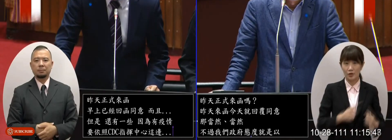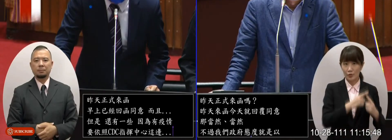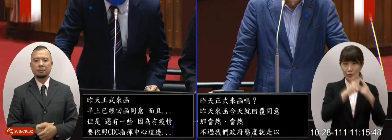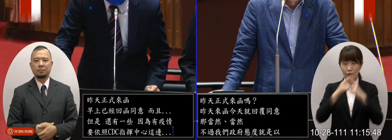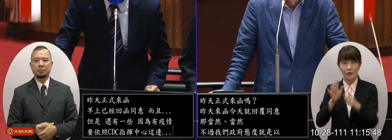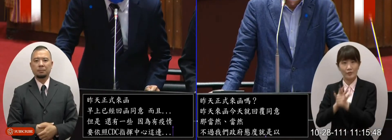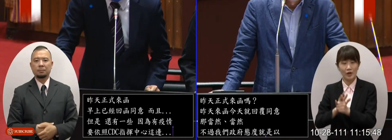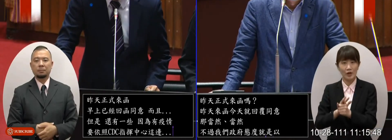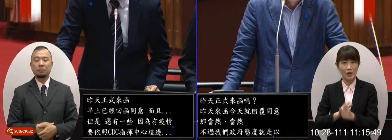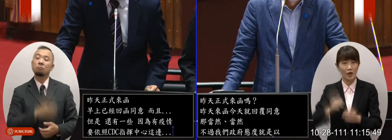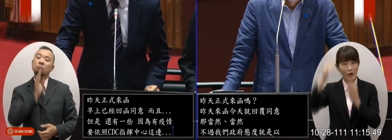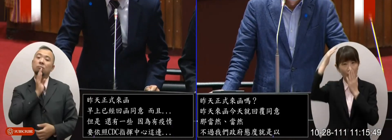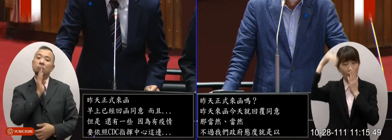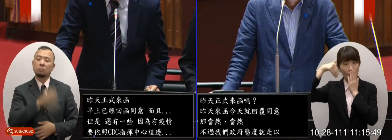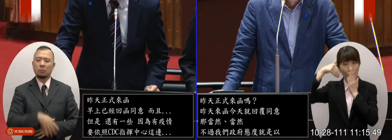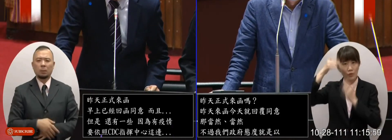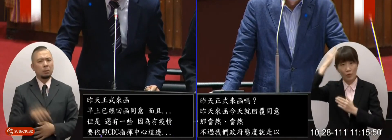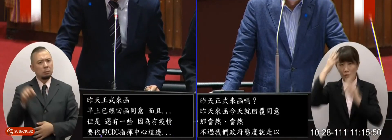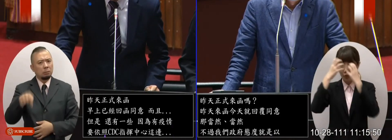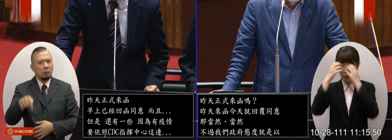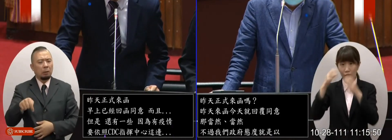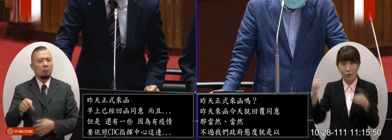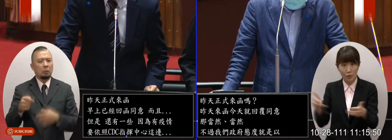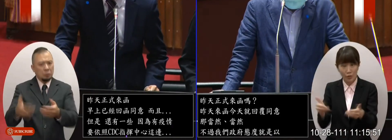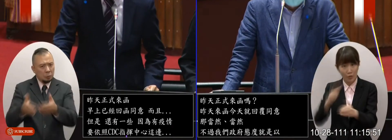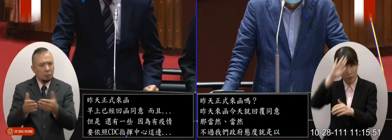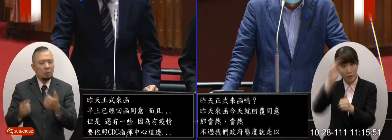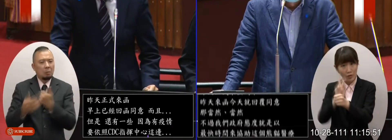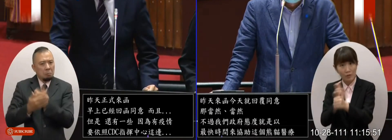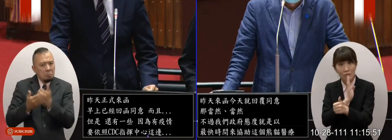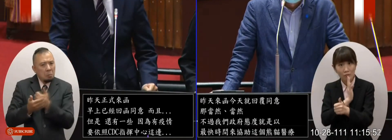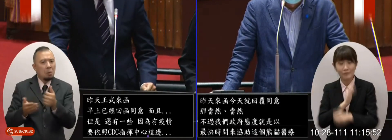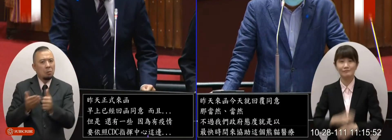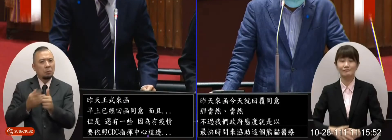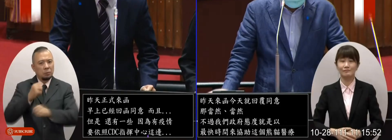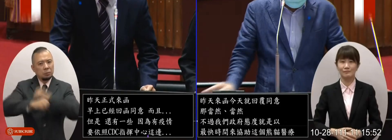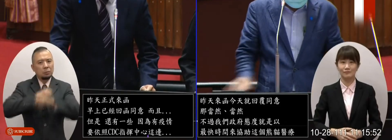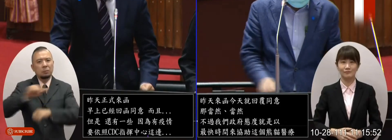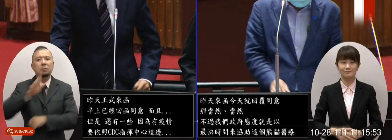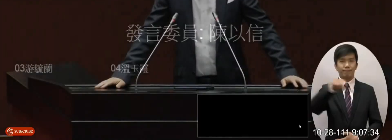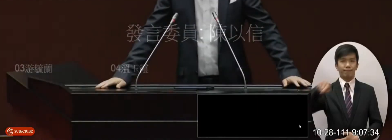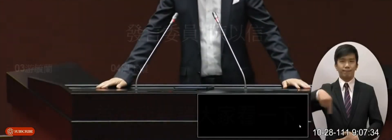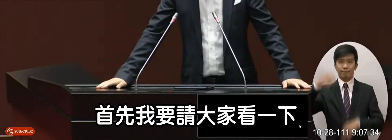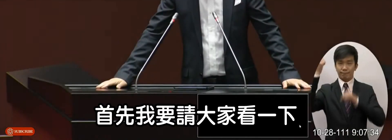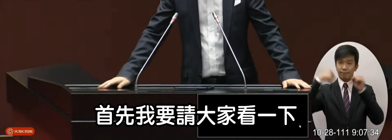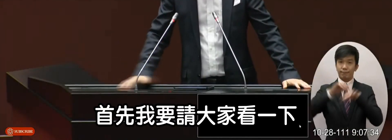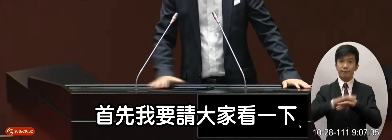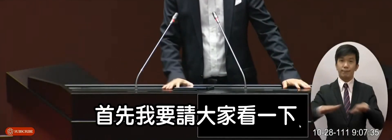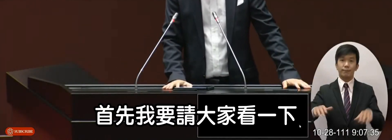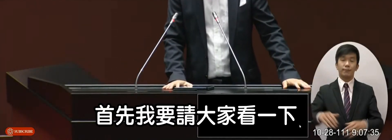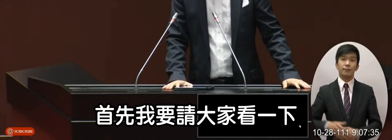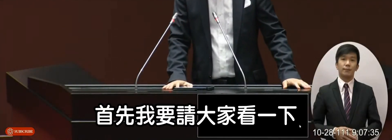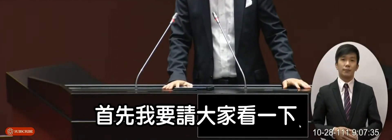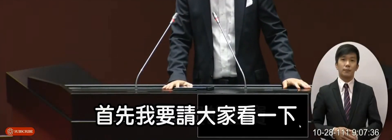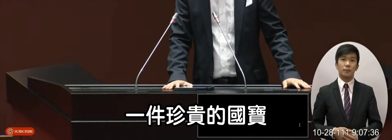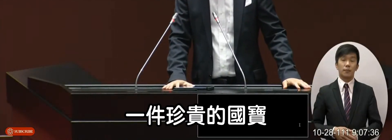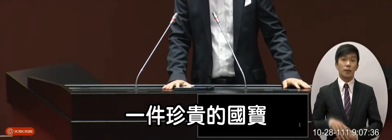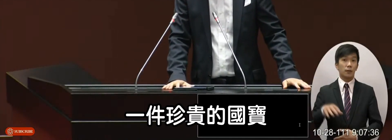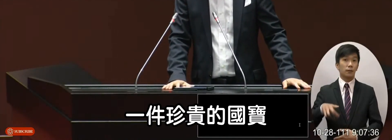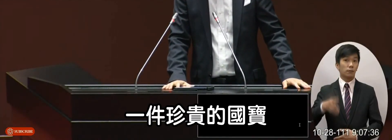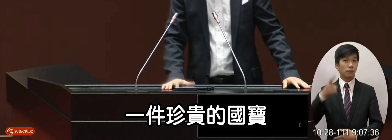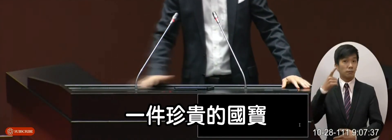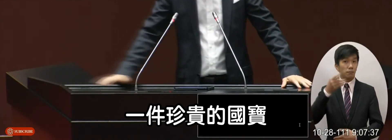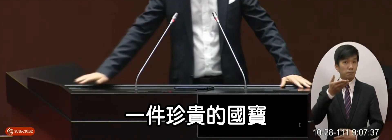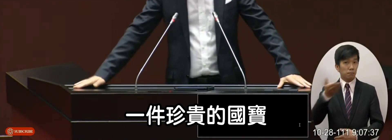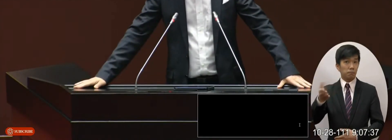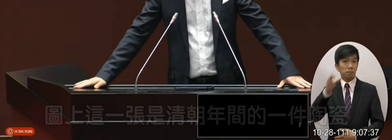医疗的。 哦，当然，它是一个非常重要的保育类的动物。 啊，谢谢主委哈。 好，谢谢 okay, 谢谢。 首先，我要请大家看一下一件珍